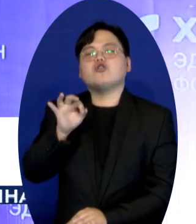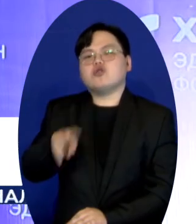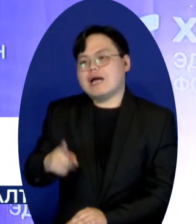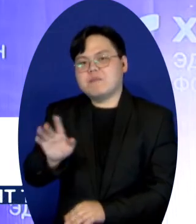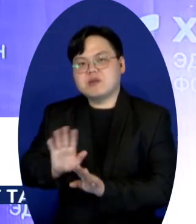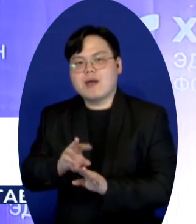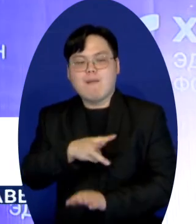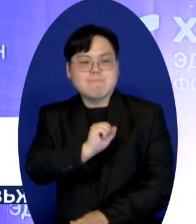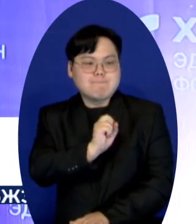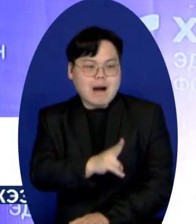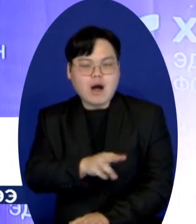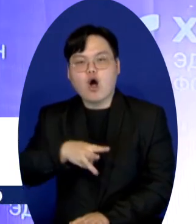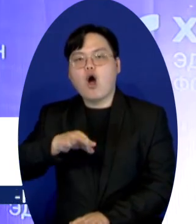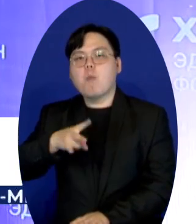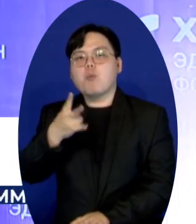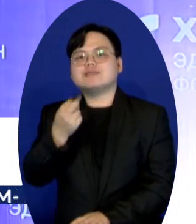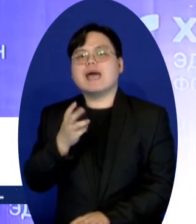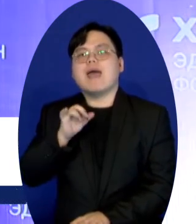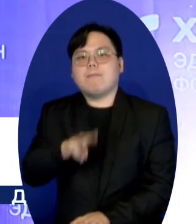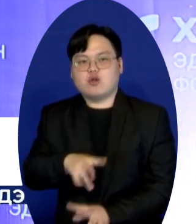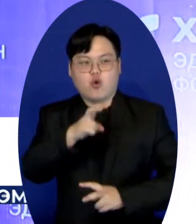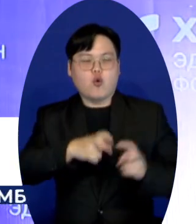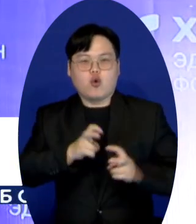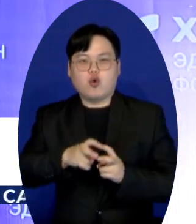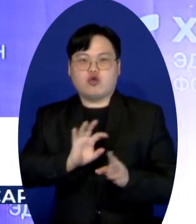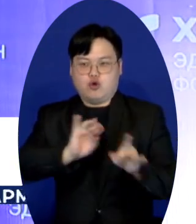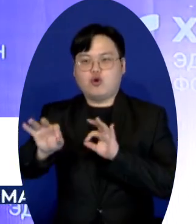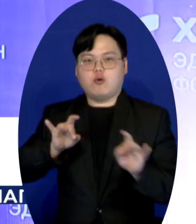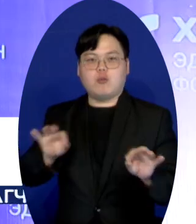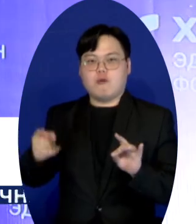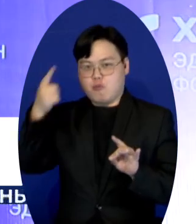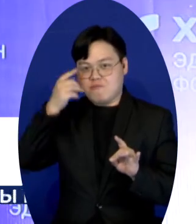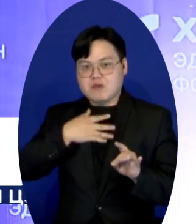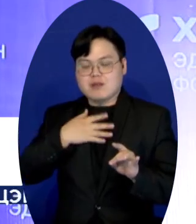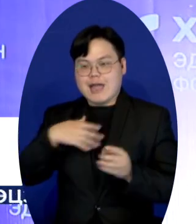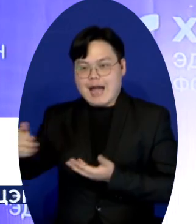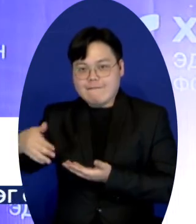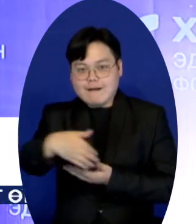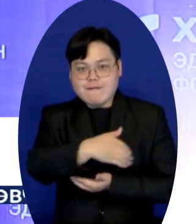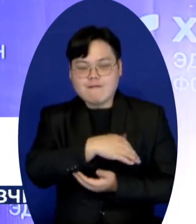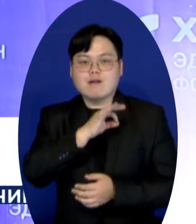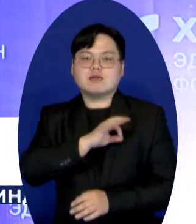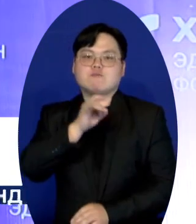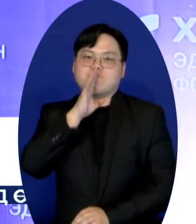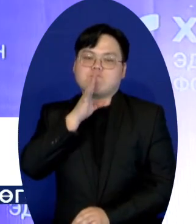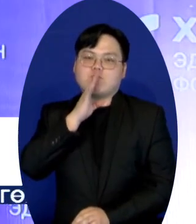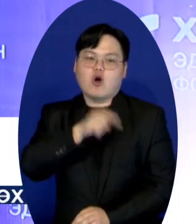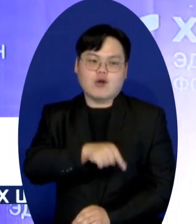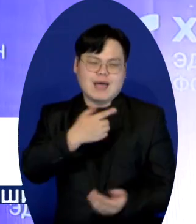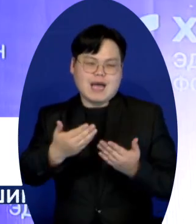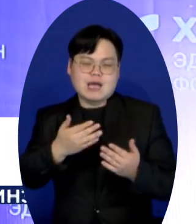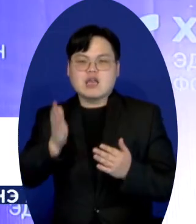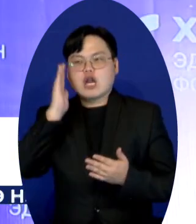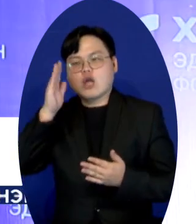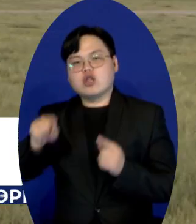мон цемент гэдэг энэ цементийн үйлдвэрүүдийн ашигт ажиллагаа бол өнөөдрөөс бол нилээдгүй хуваар бол өснө гэсэн